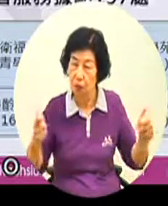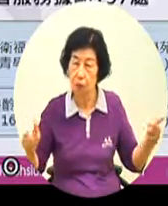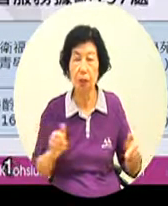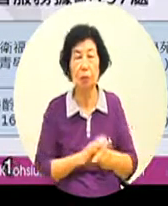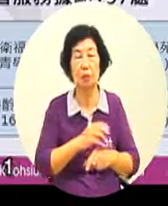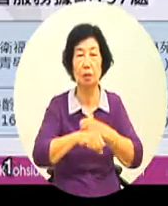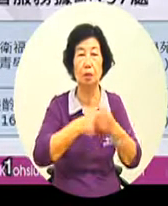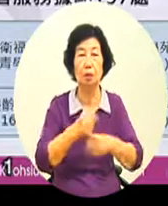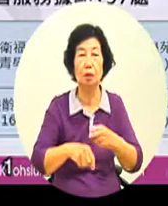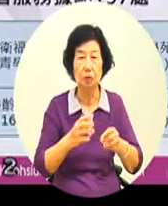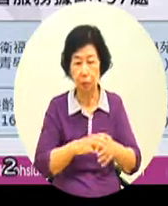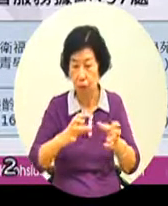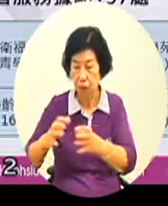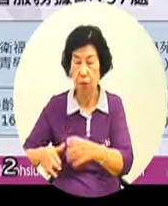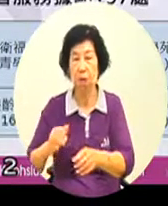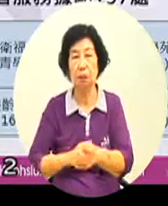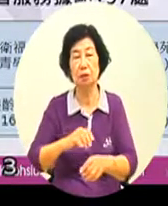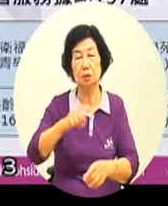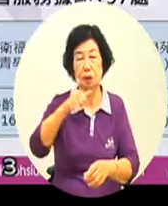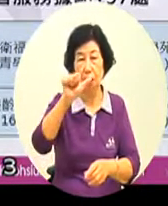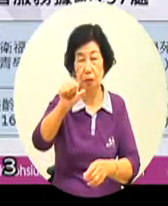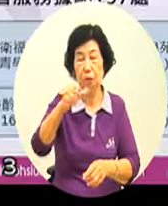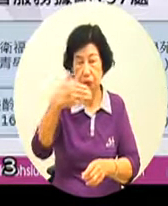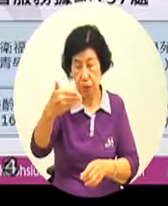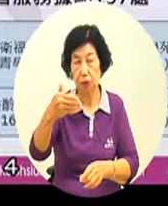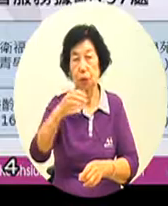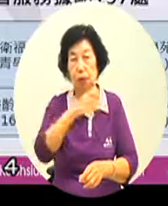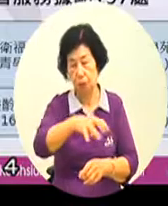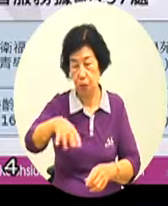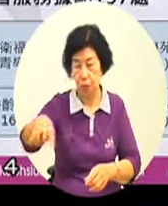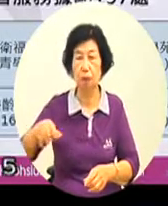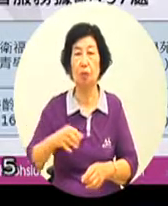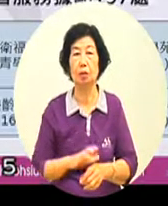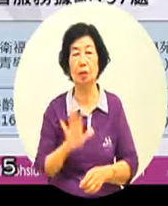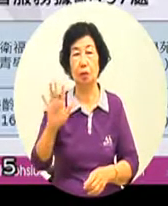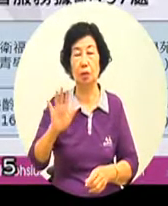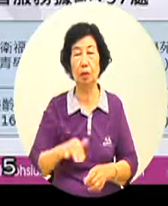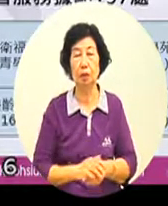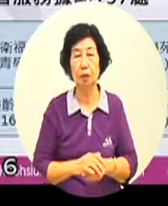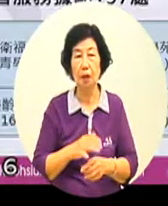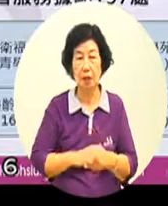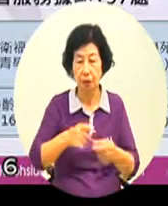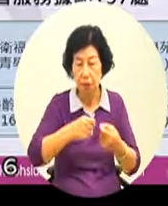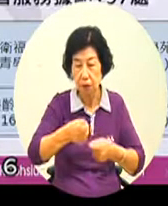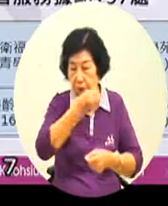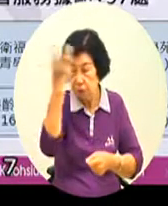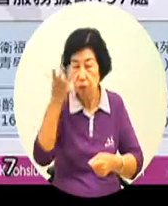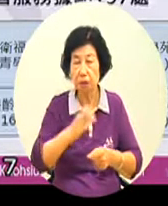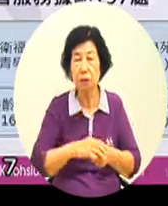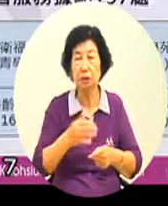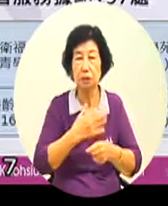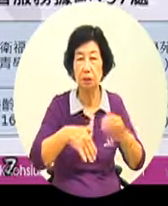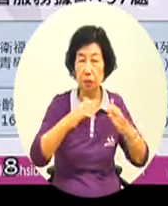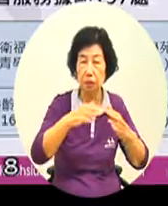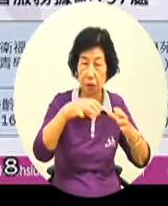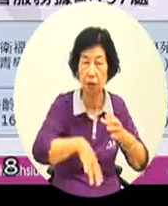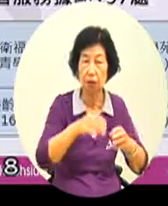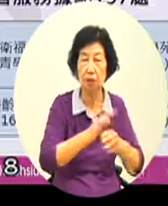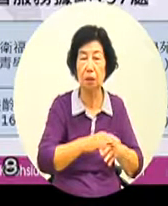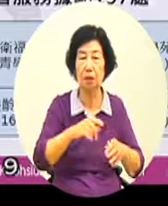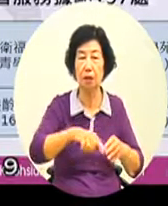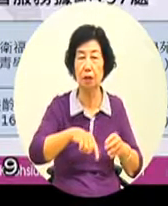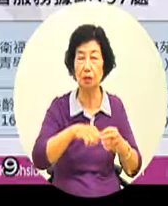有59座，好，以及各种不同的服务据点。那我们长青学院目前已经有556班，那我